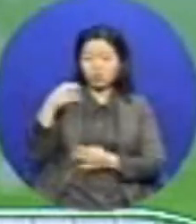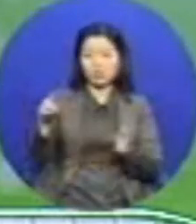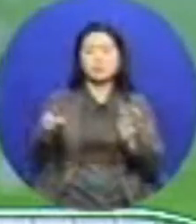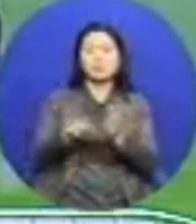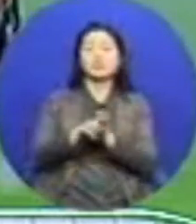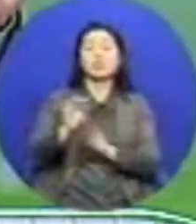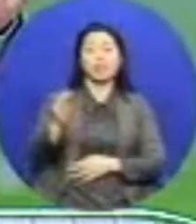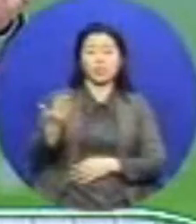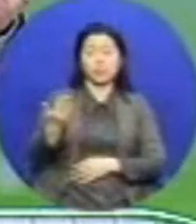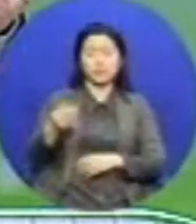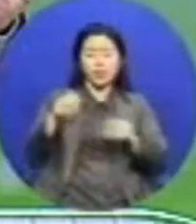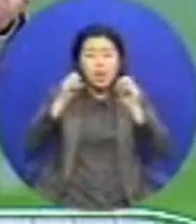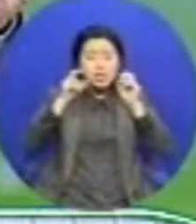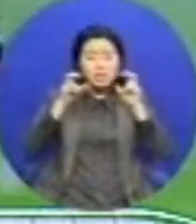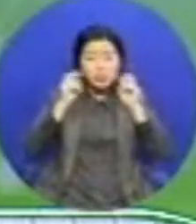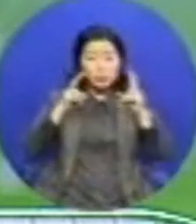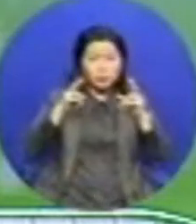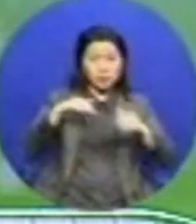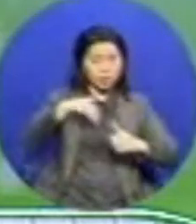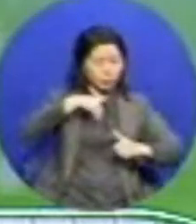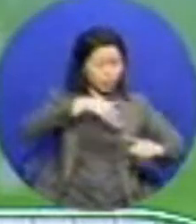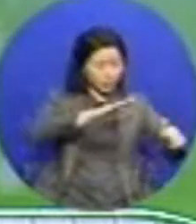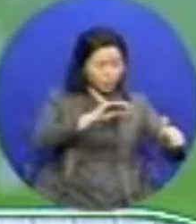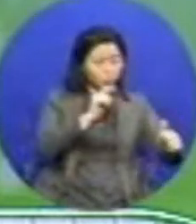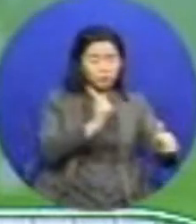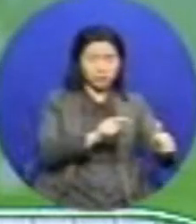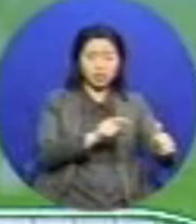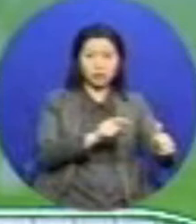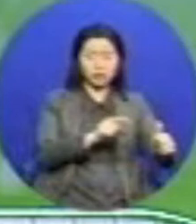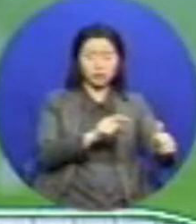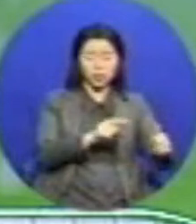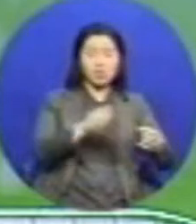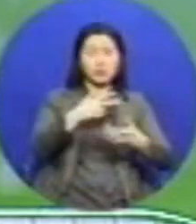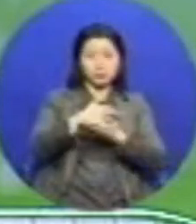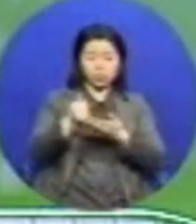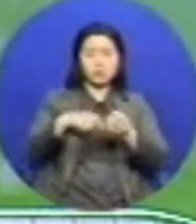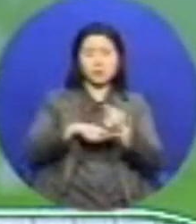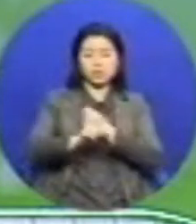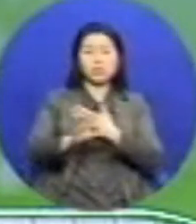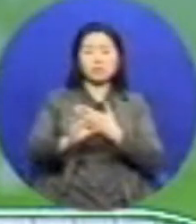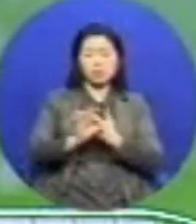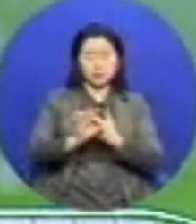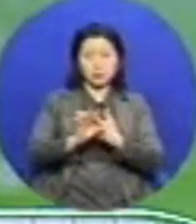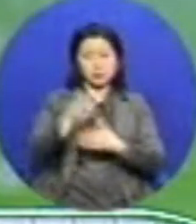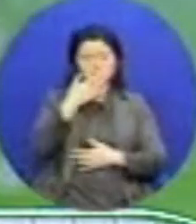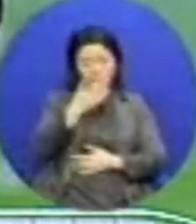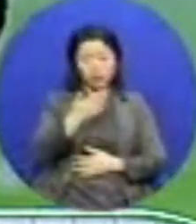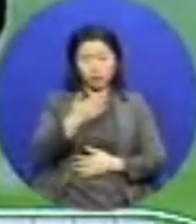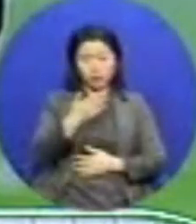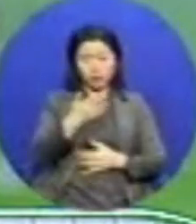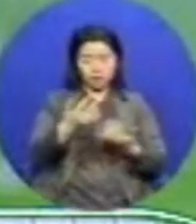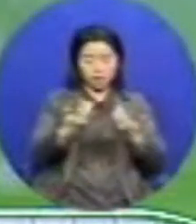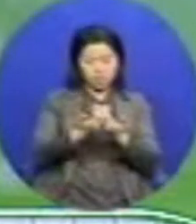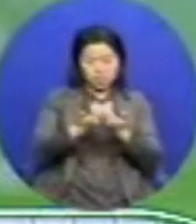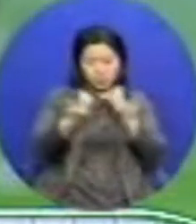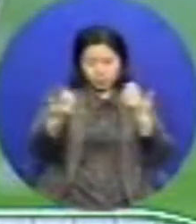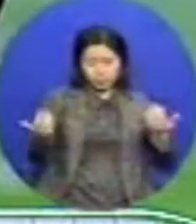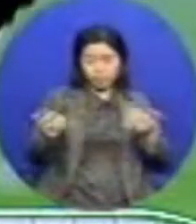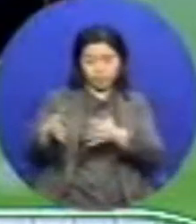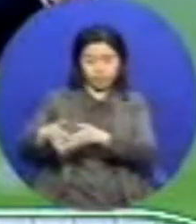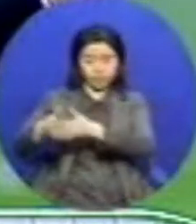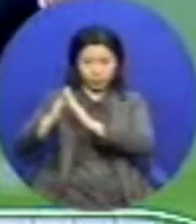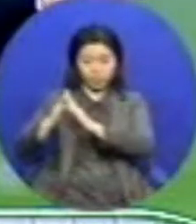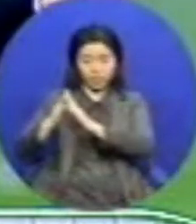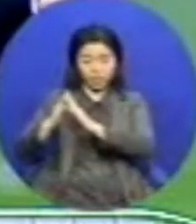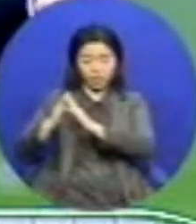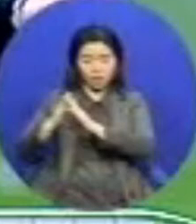선교사로 가라고 해도 주님의 뜻이라면 갈 수 있을 것 같아요 분립 개척을 한다고 강대형 목사님 을 이제